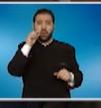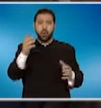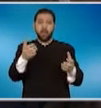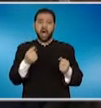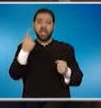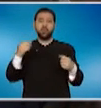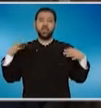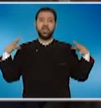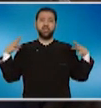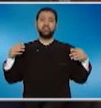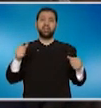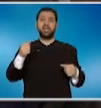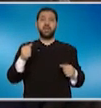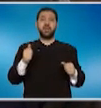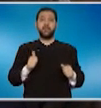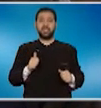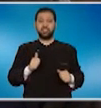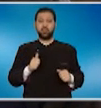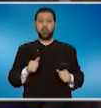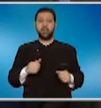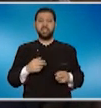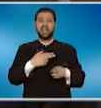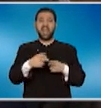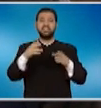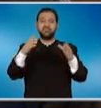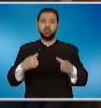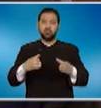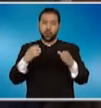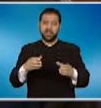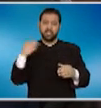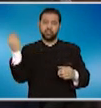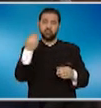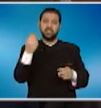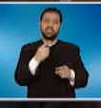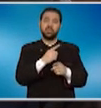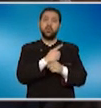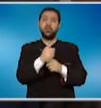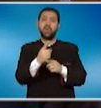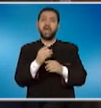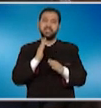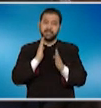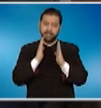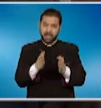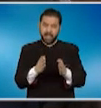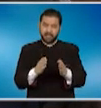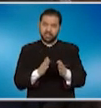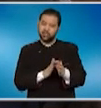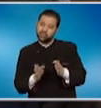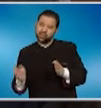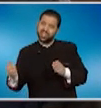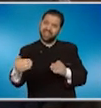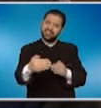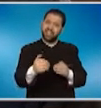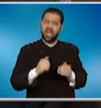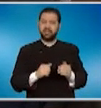Dumnezeu trimite sau lucrează și direct și indirect. Această lucrare indirectă se realizează prin